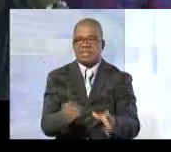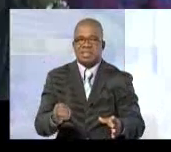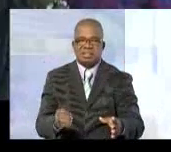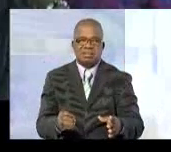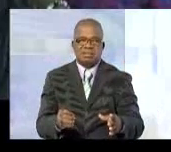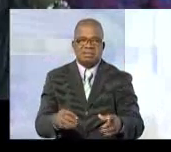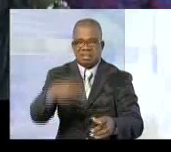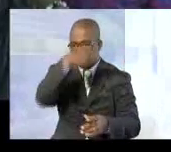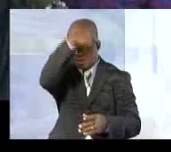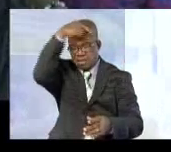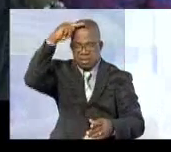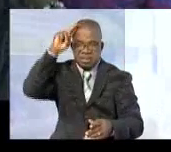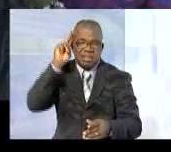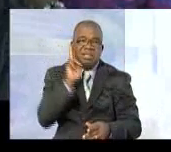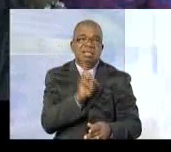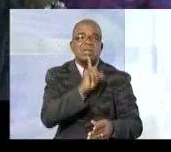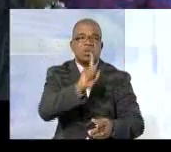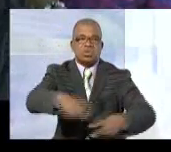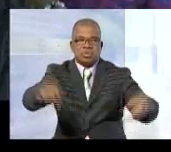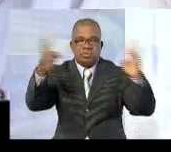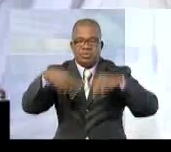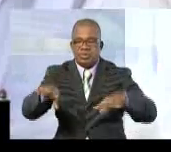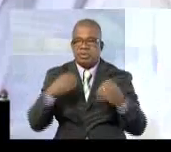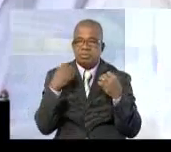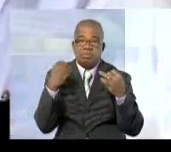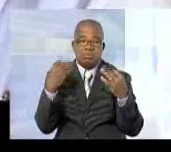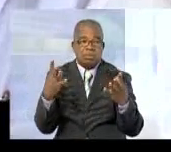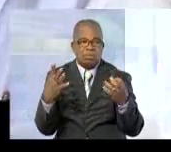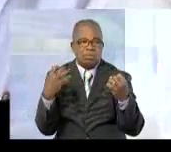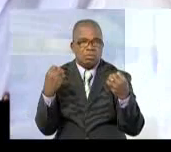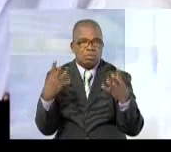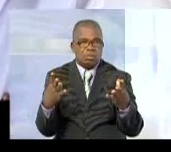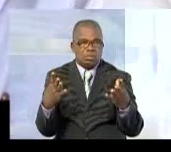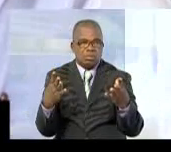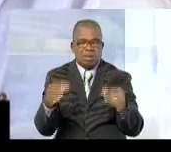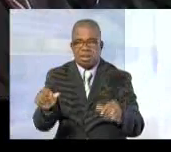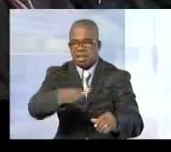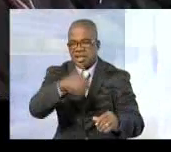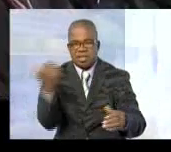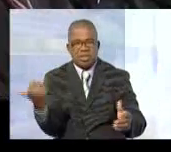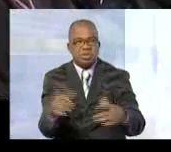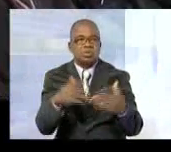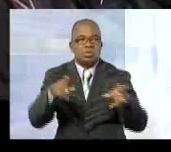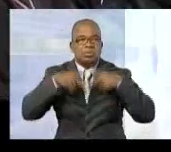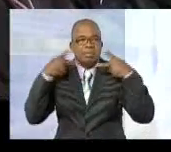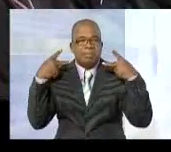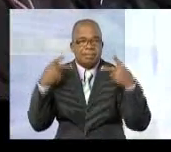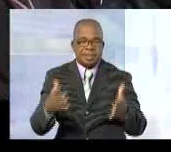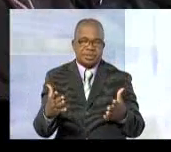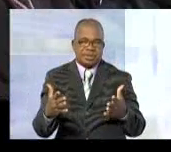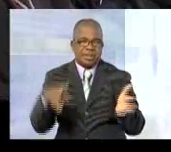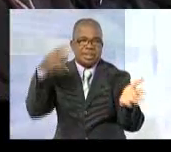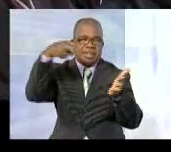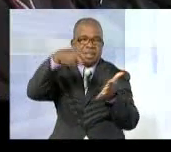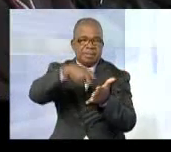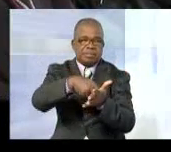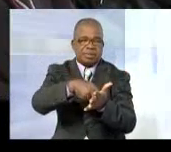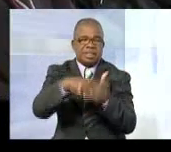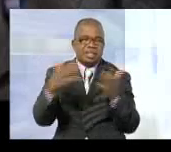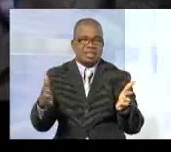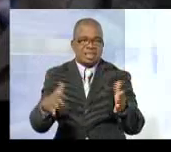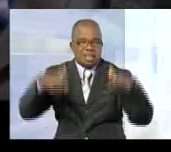des fidèles de cette église qui étaient là, nombreux, de la part des autres confessions religieuses également présentes, de